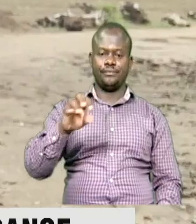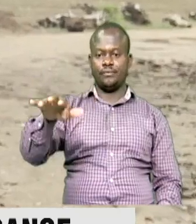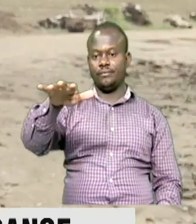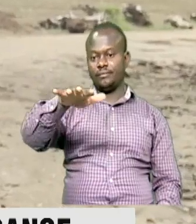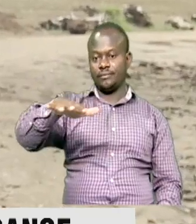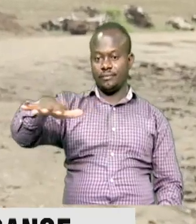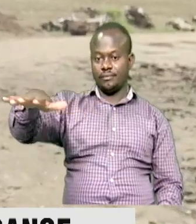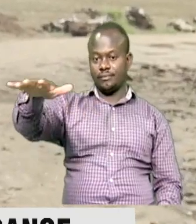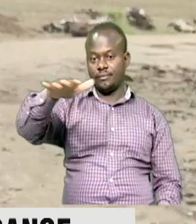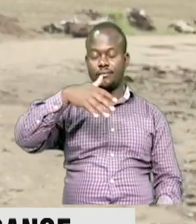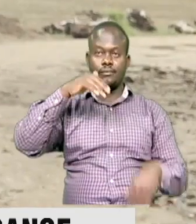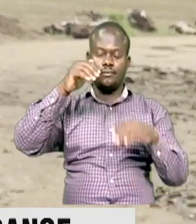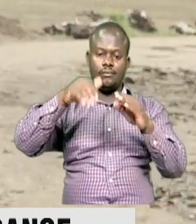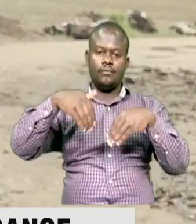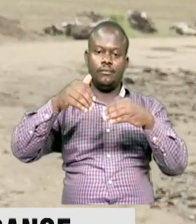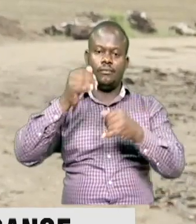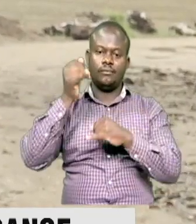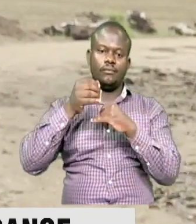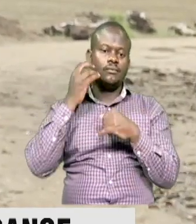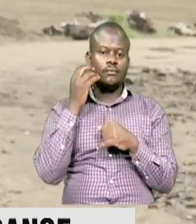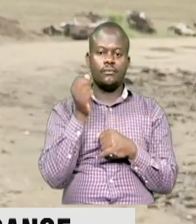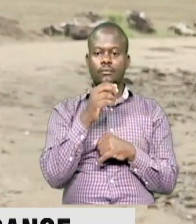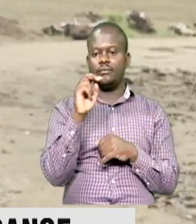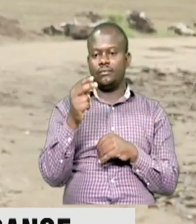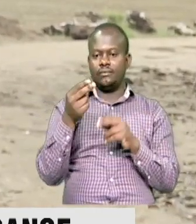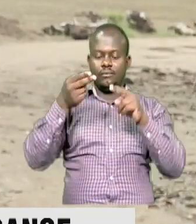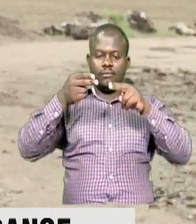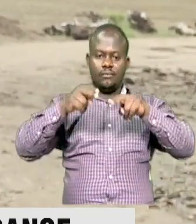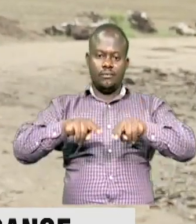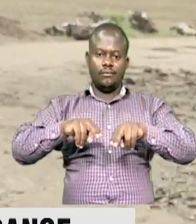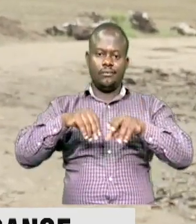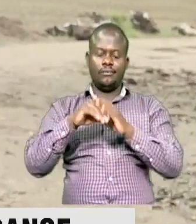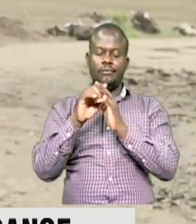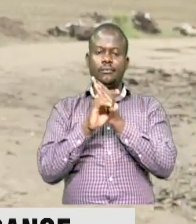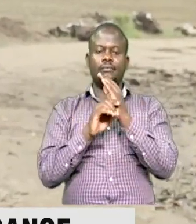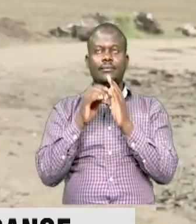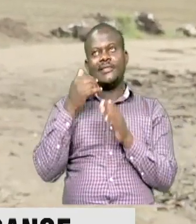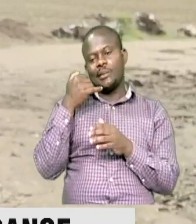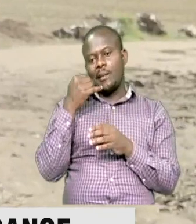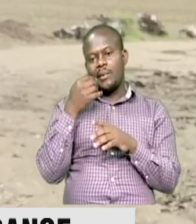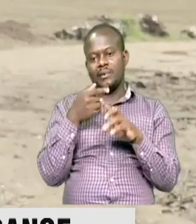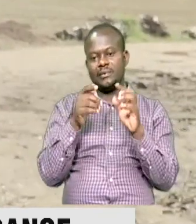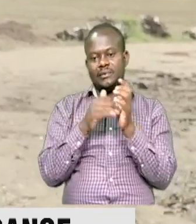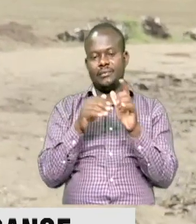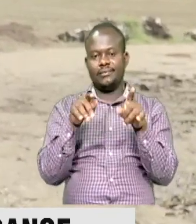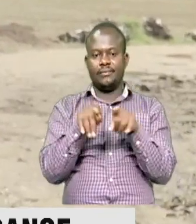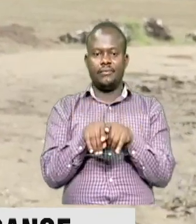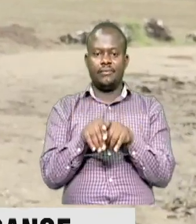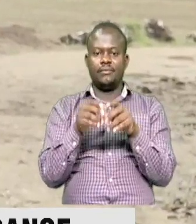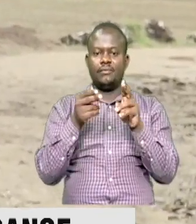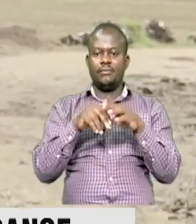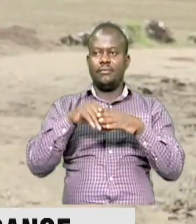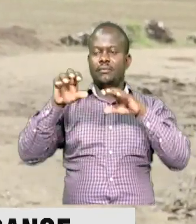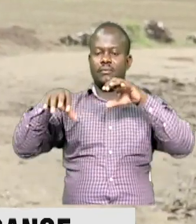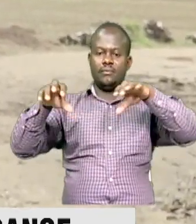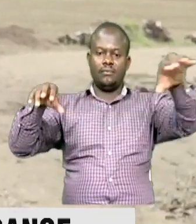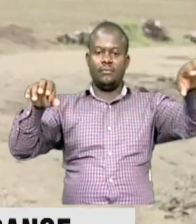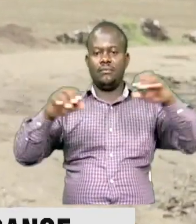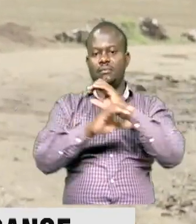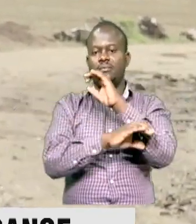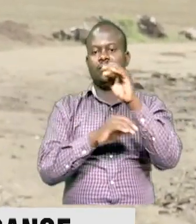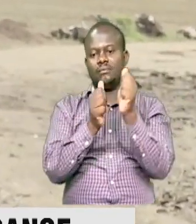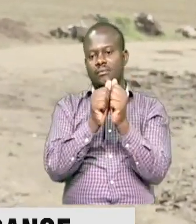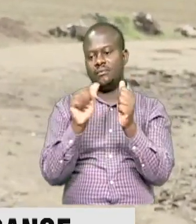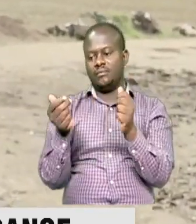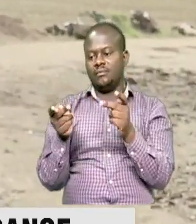umuganda usoza ku kwezi kwa Gashyantare wabereye mu karere ka Nyaruguru kimwe nk'uko wabereye hirya no hino mu gihugu n'ahandi henshi mu